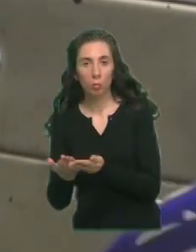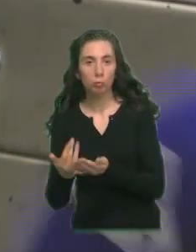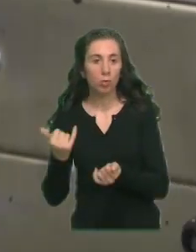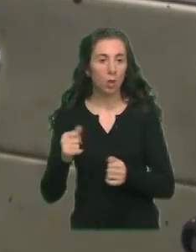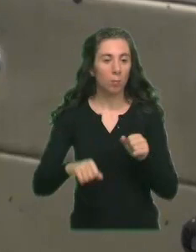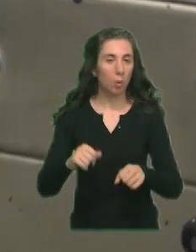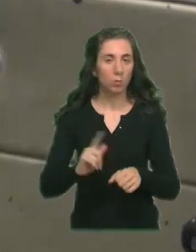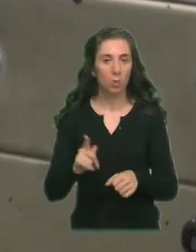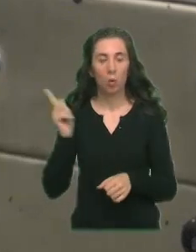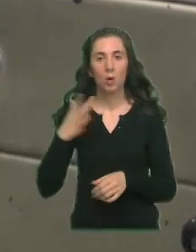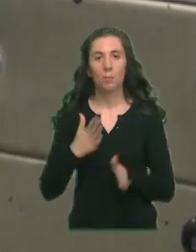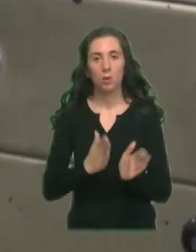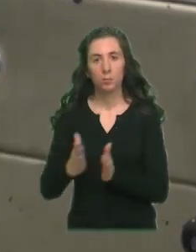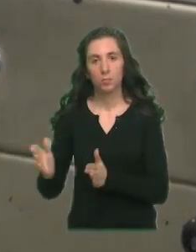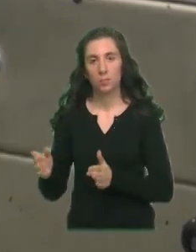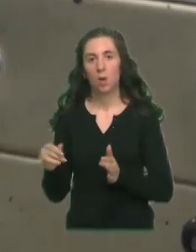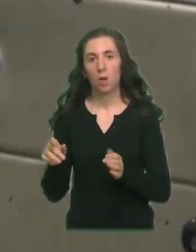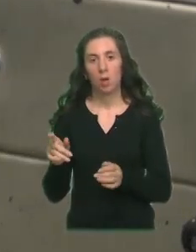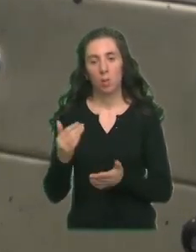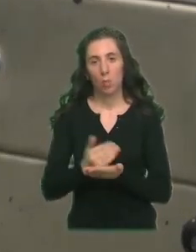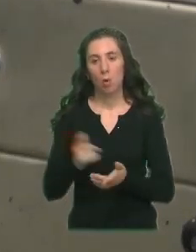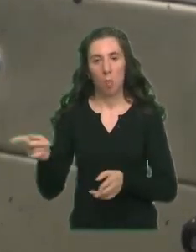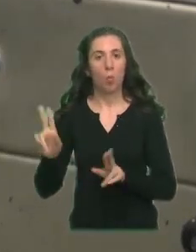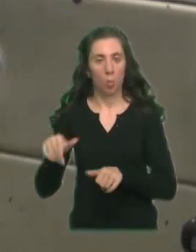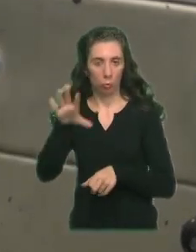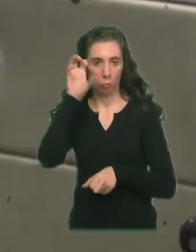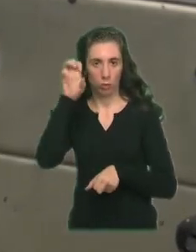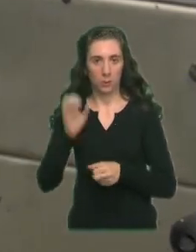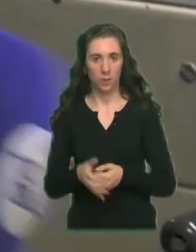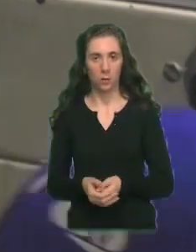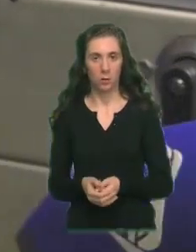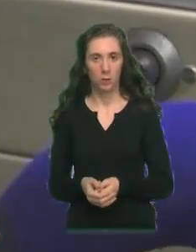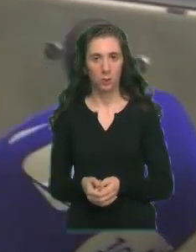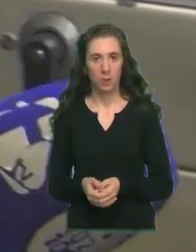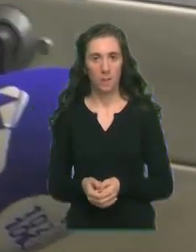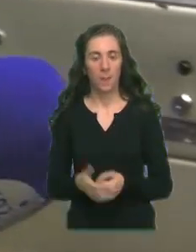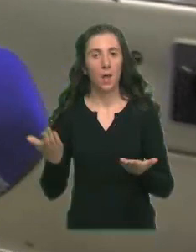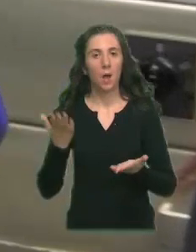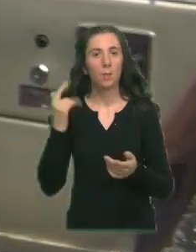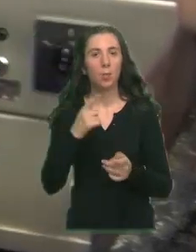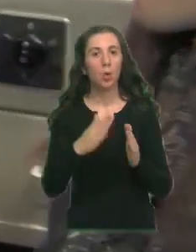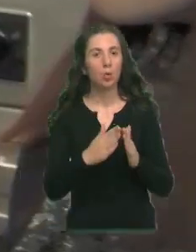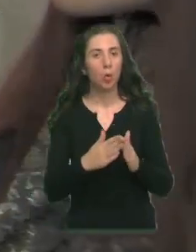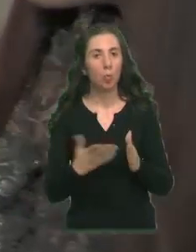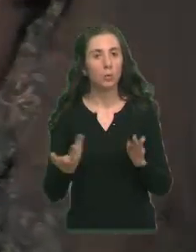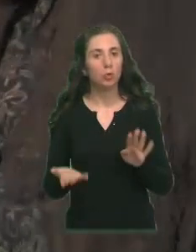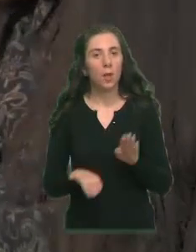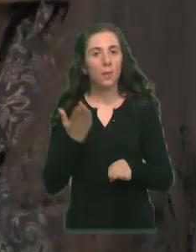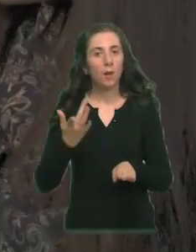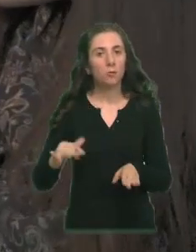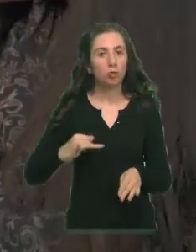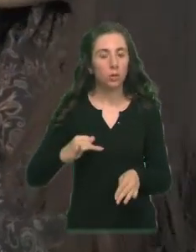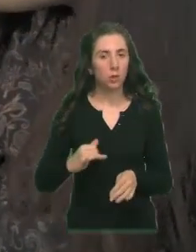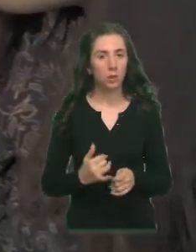Mm-hmm. Jer on imaju reducirane programe koje je on mogao savladavati. Ne? Mm-hmm. A ovako kada je bio doma, za što je najviše